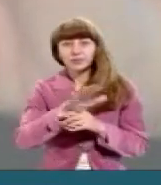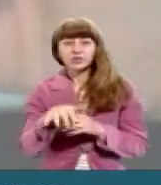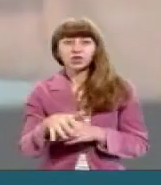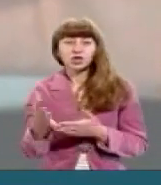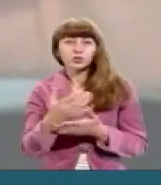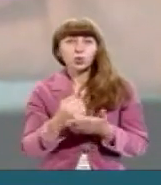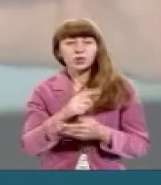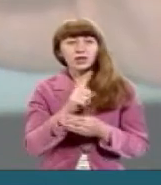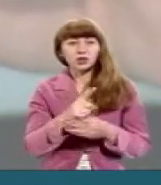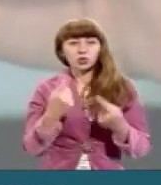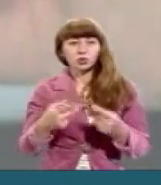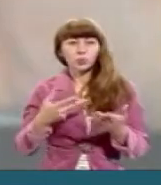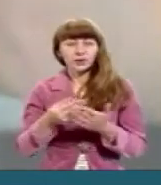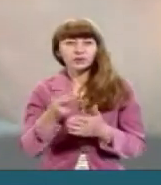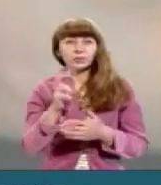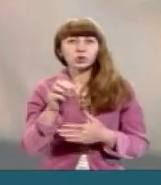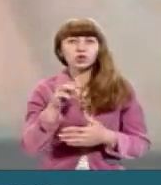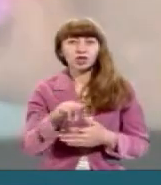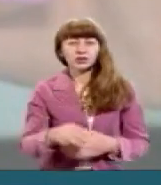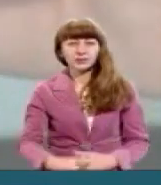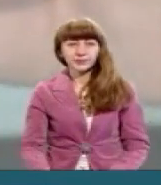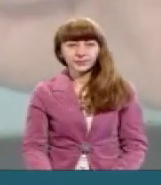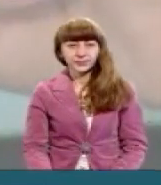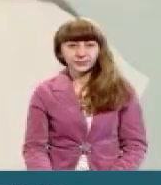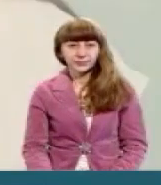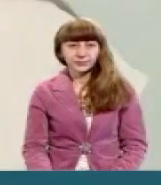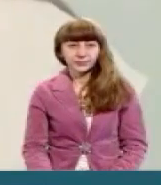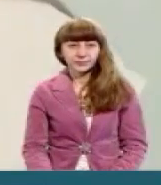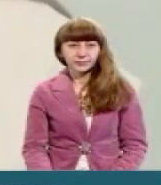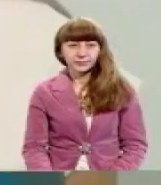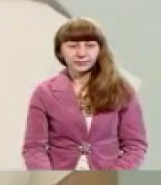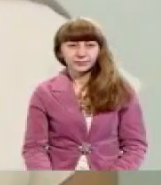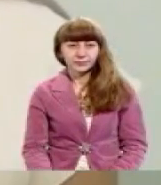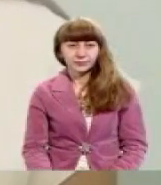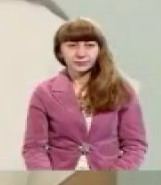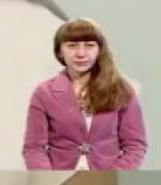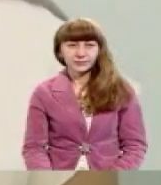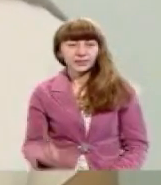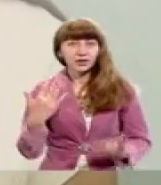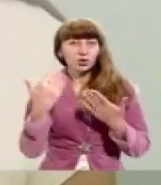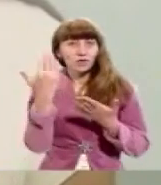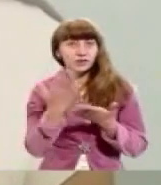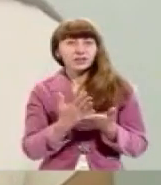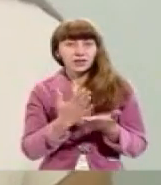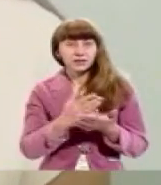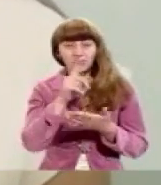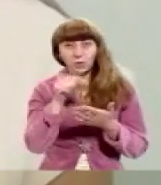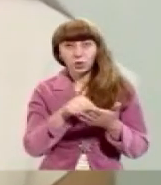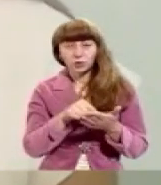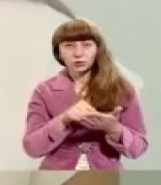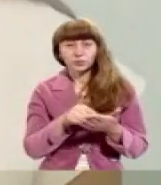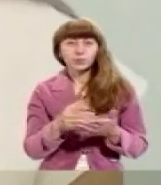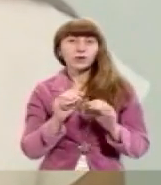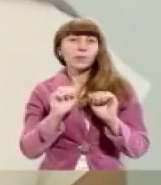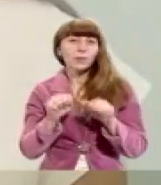қамтамасыз етудегі мемлекеттік рөлін күшейту екендігін айтады сала мамандары. При возникновении вопросов вы можете обратиться в управление